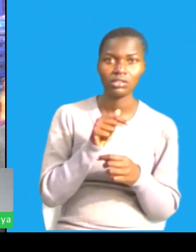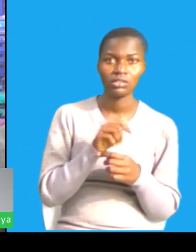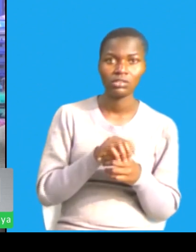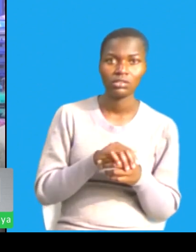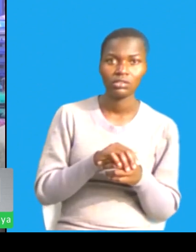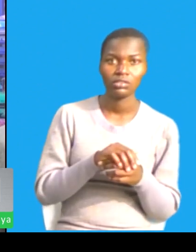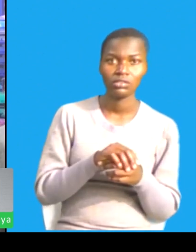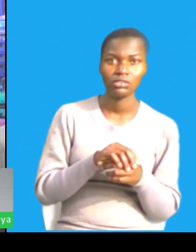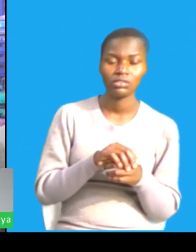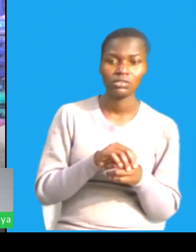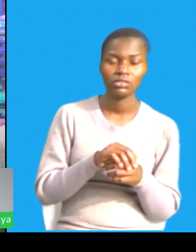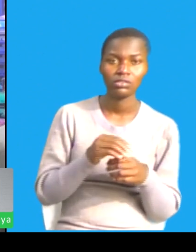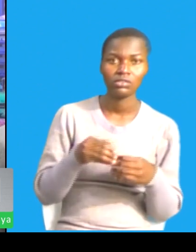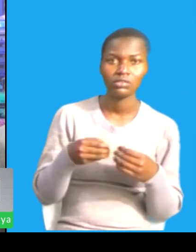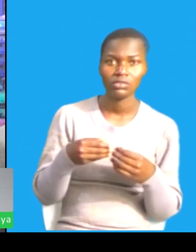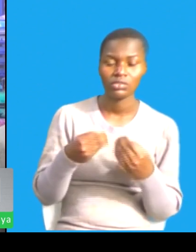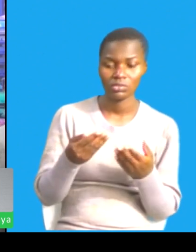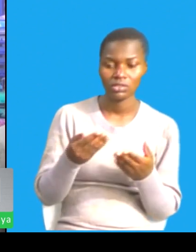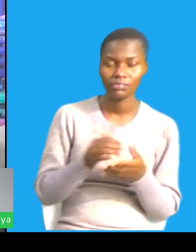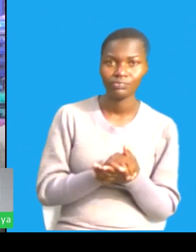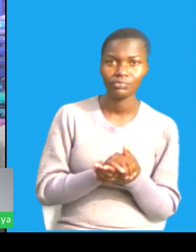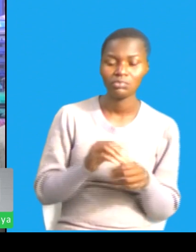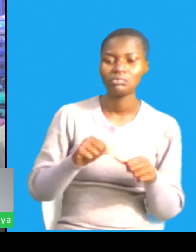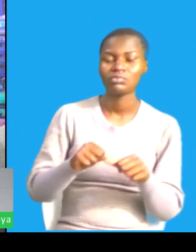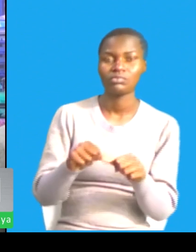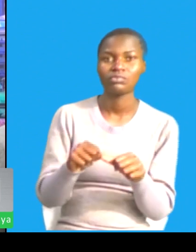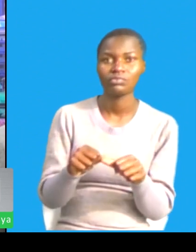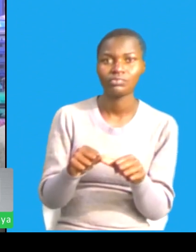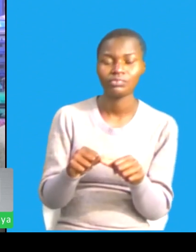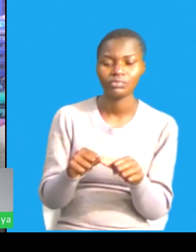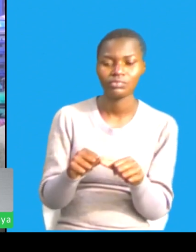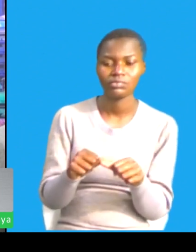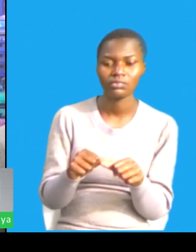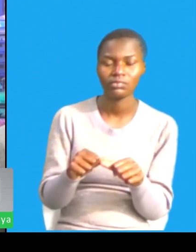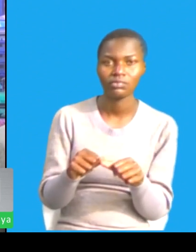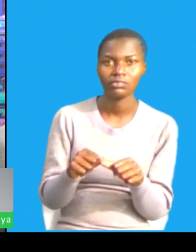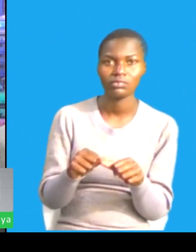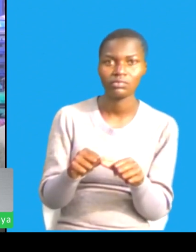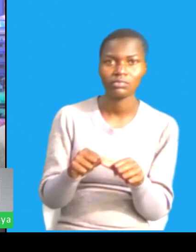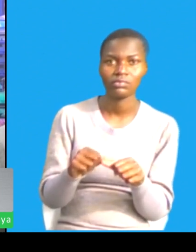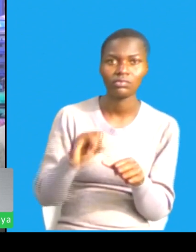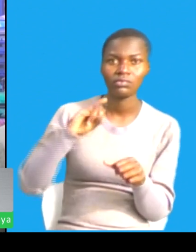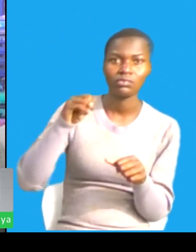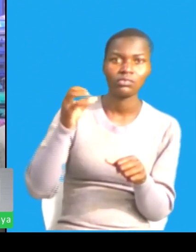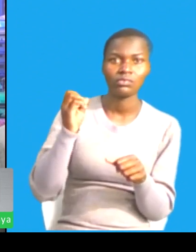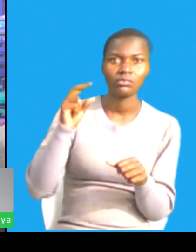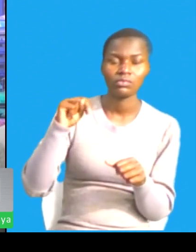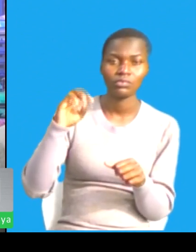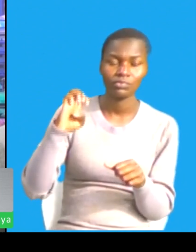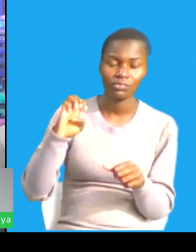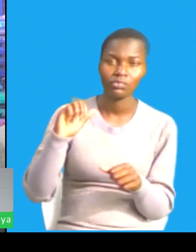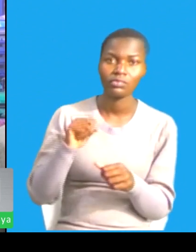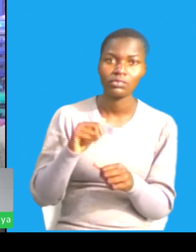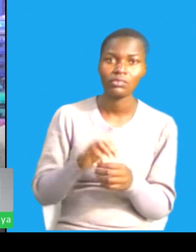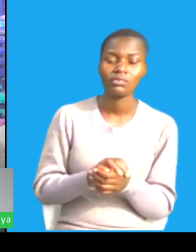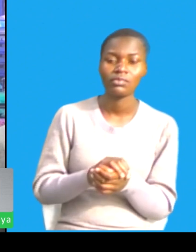weaponize commissions and what have you, inaendelea katika serikali hii. And Jonah, don't forget Rigathi Gachagua,